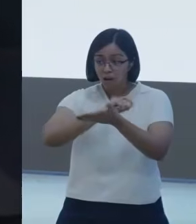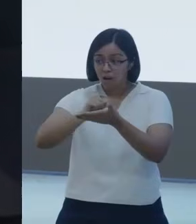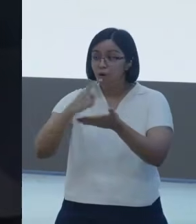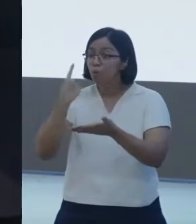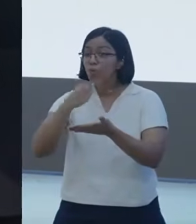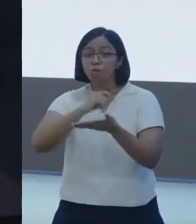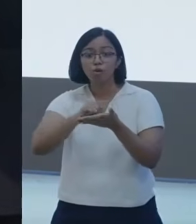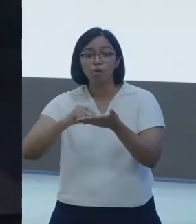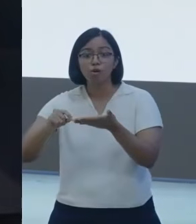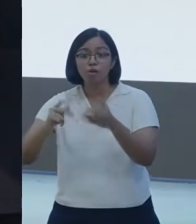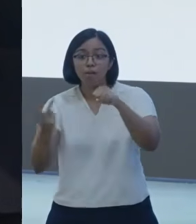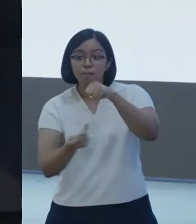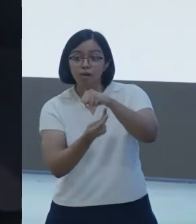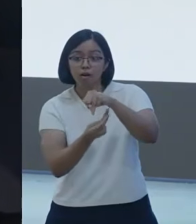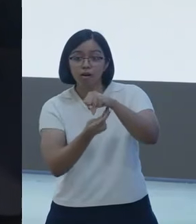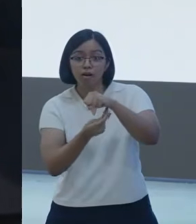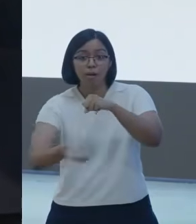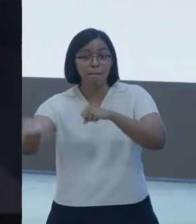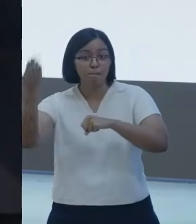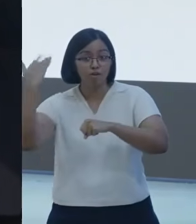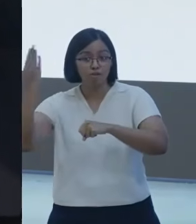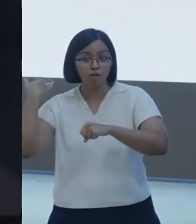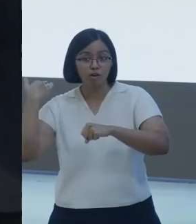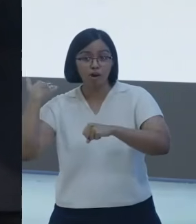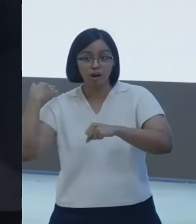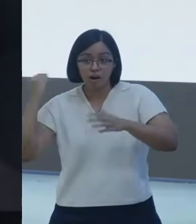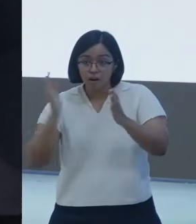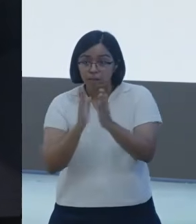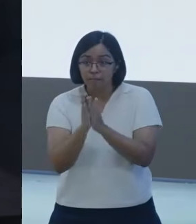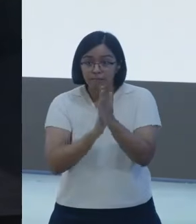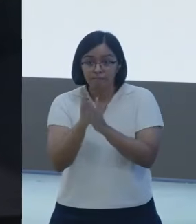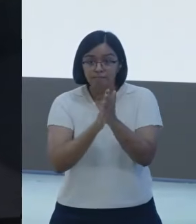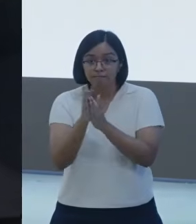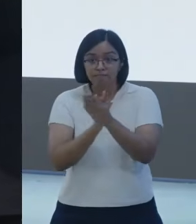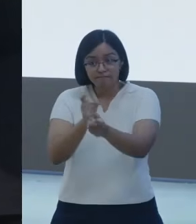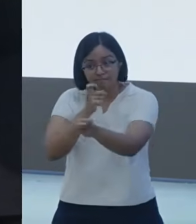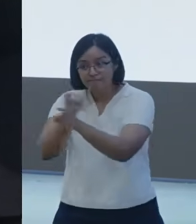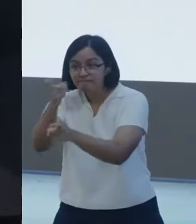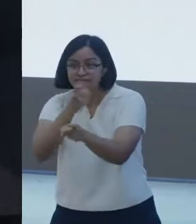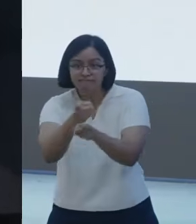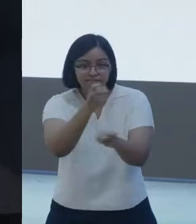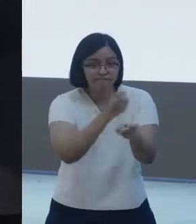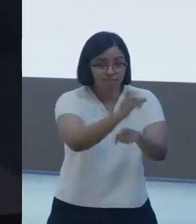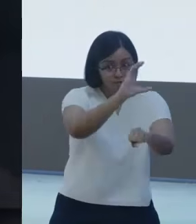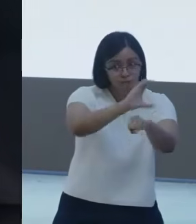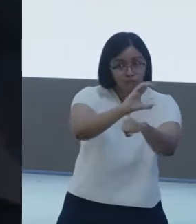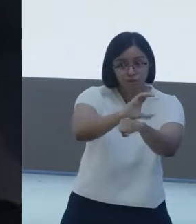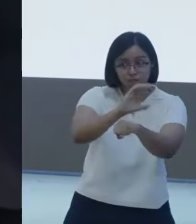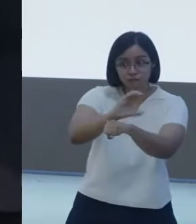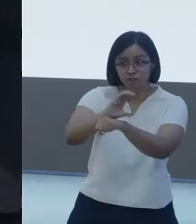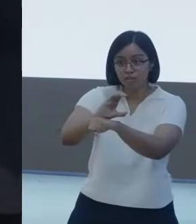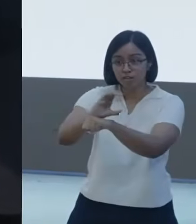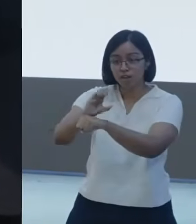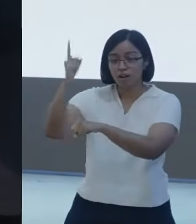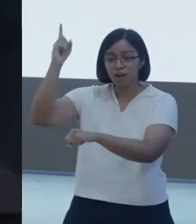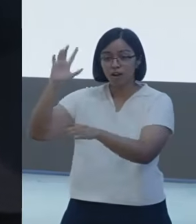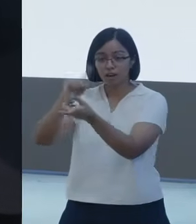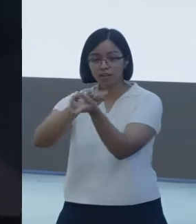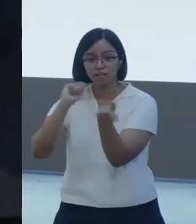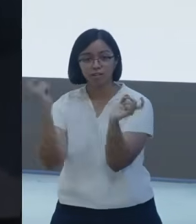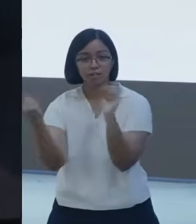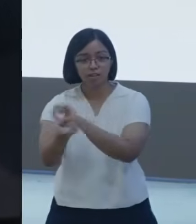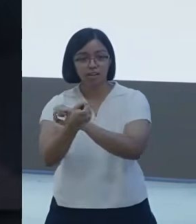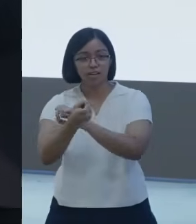Paul, ay pinakamasidhing umusig ng iglesia na binago ng Diyos